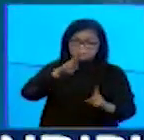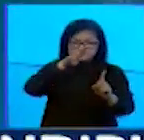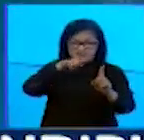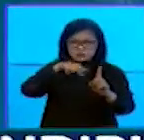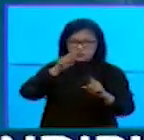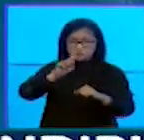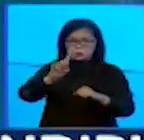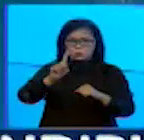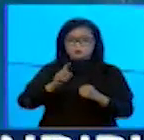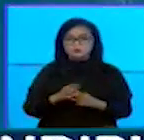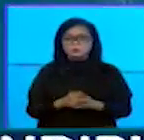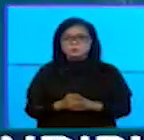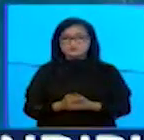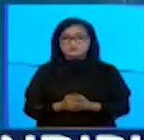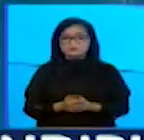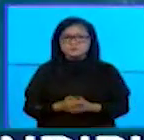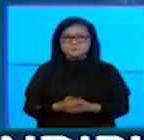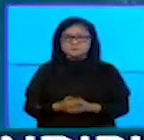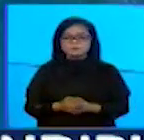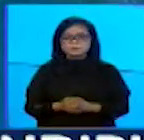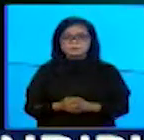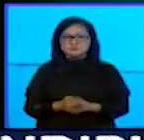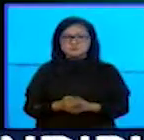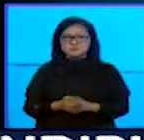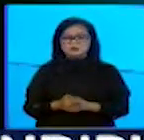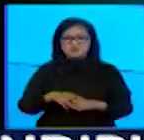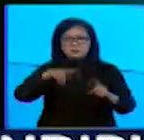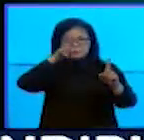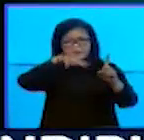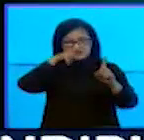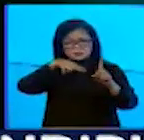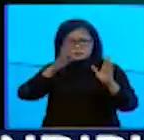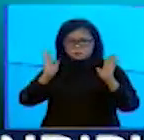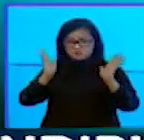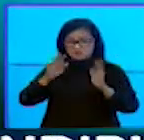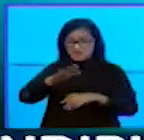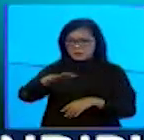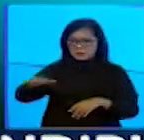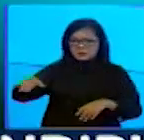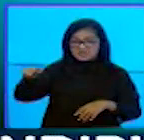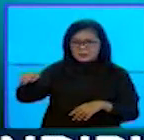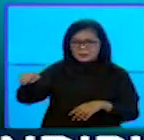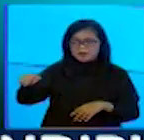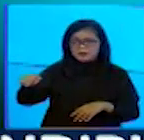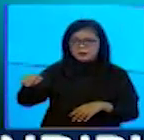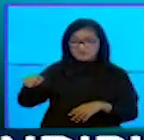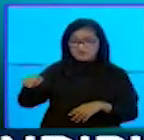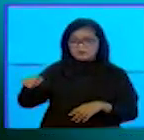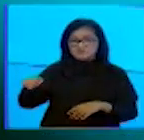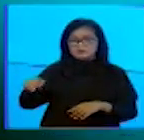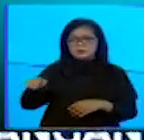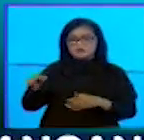kemudian setelah melakukan prosesi pengecekan suhu tubuh nantinya anak tersebut akan digiring ke wastafel